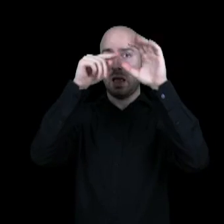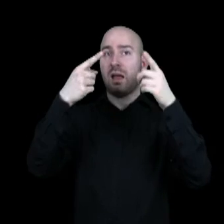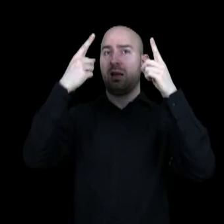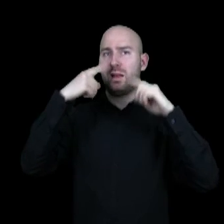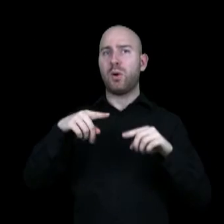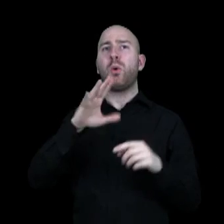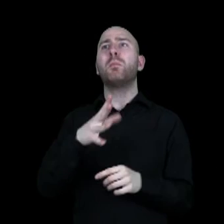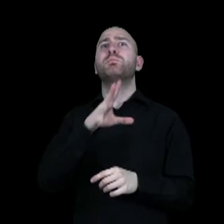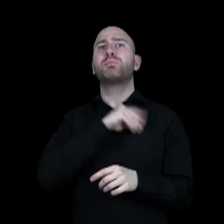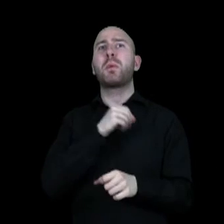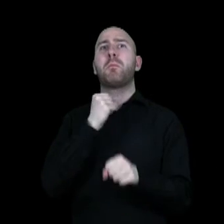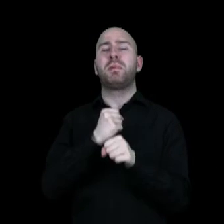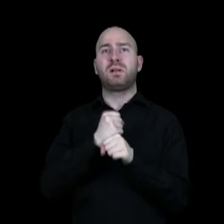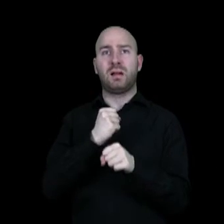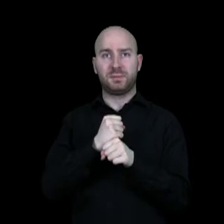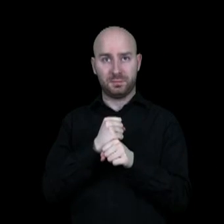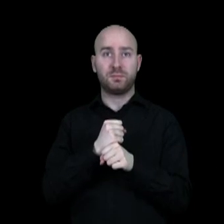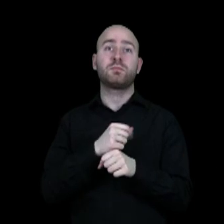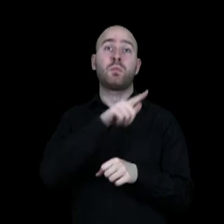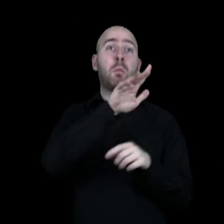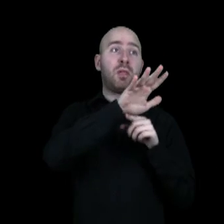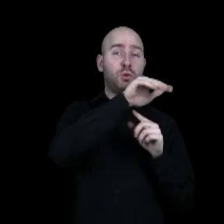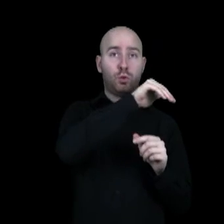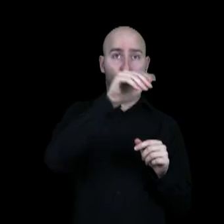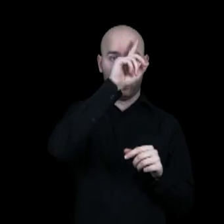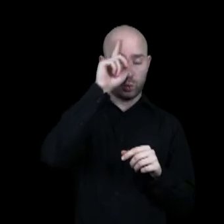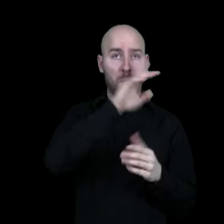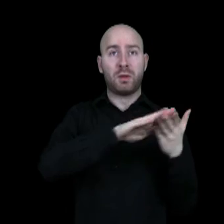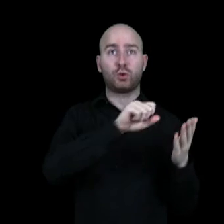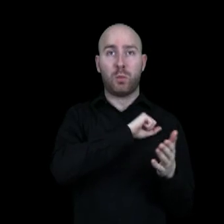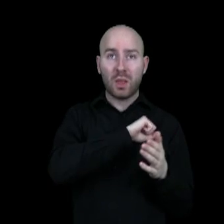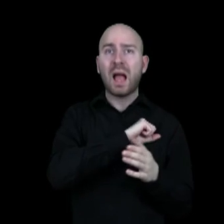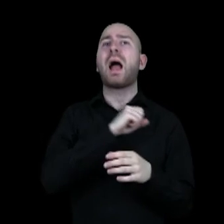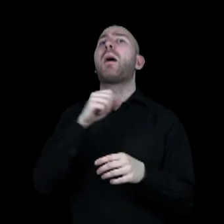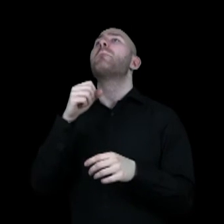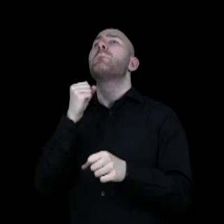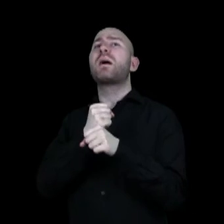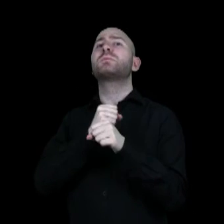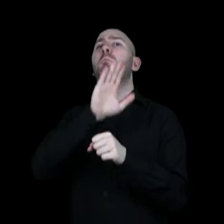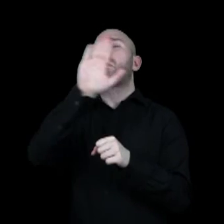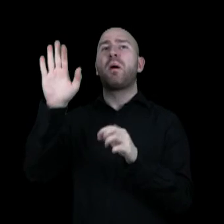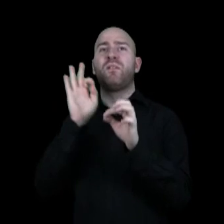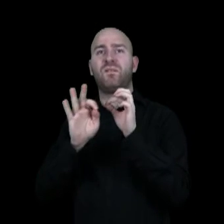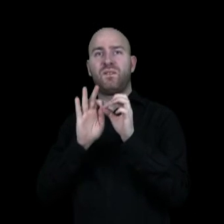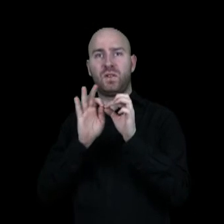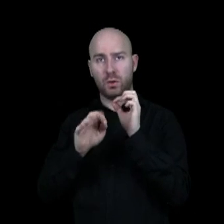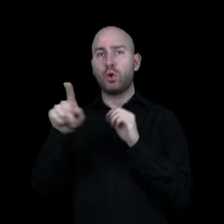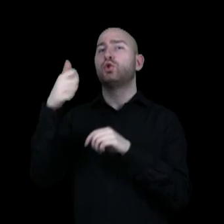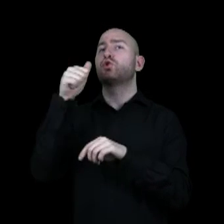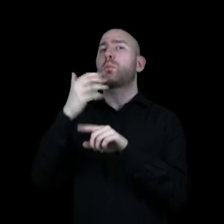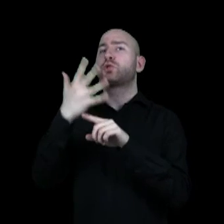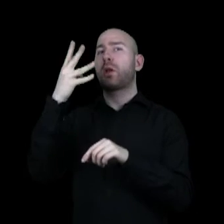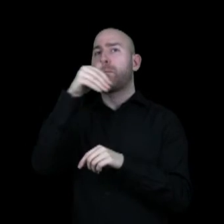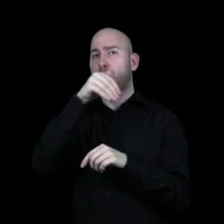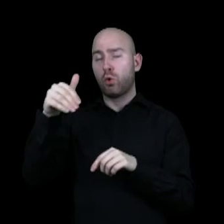a w mianowniku będzie cała siła robocza 15 milionów bezrobotnych